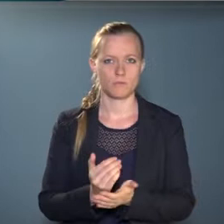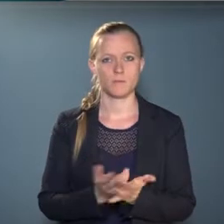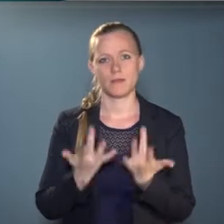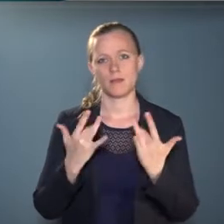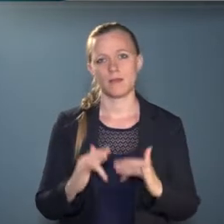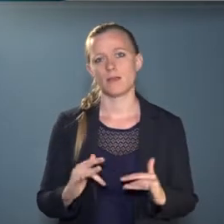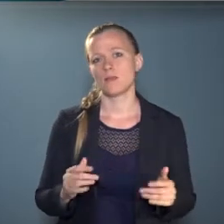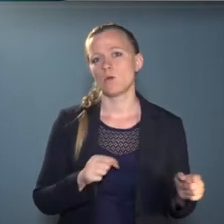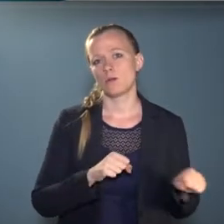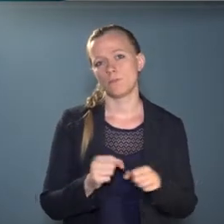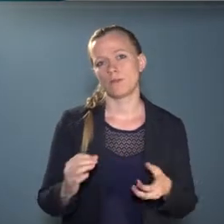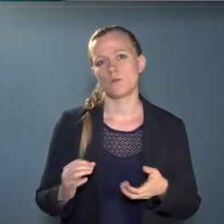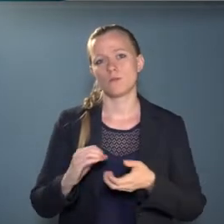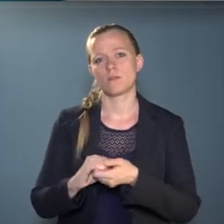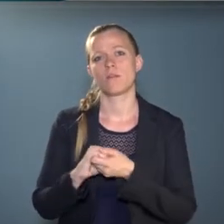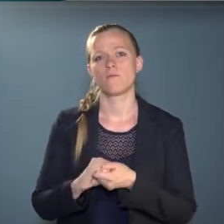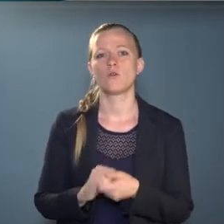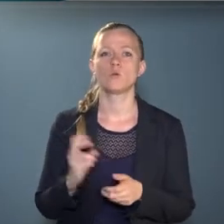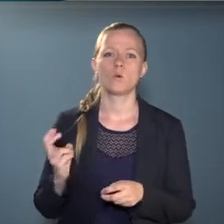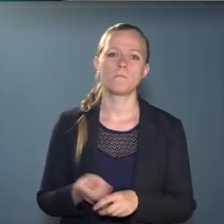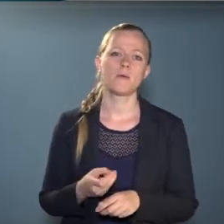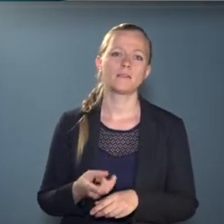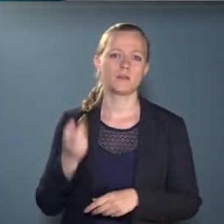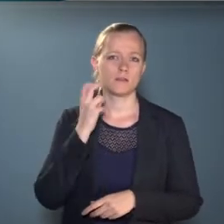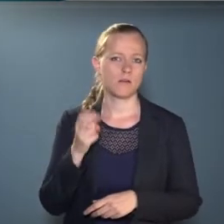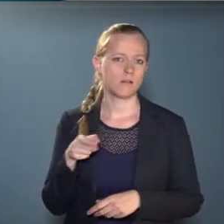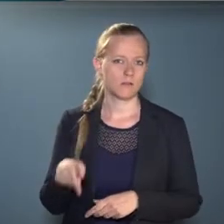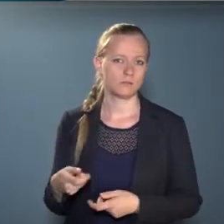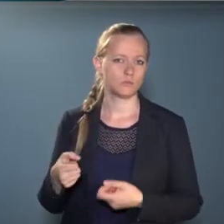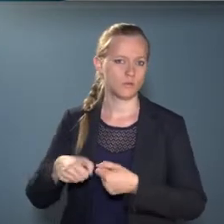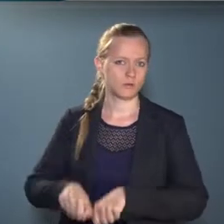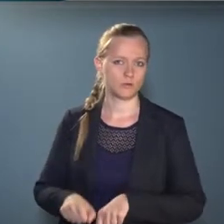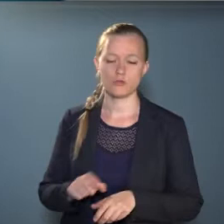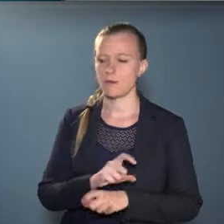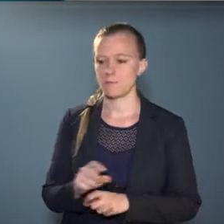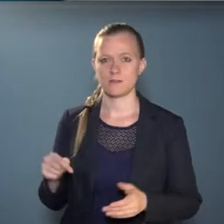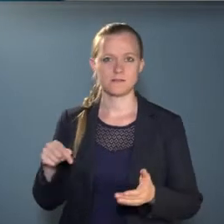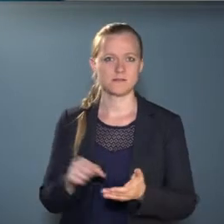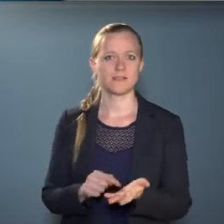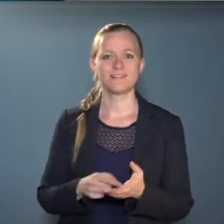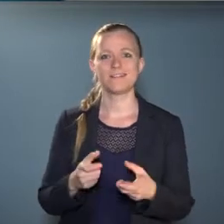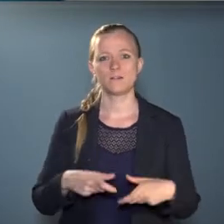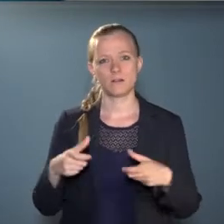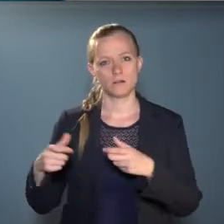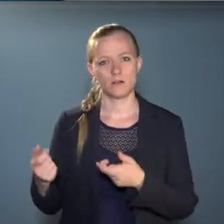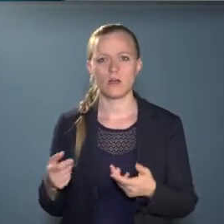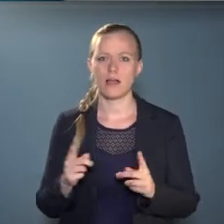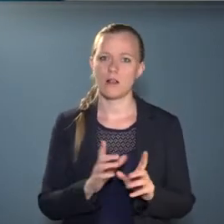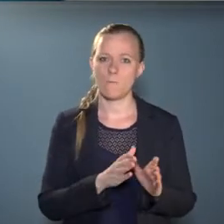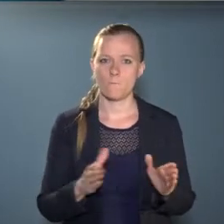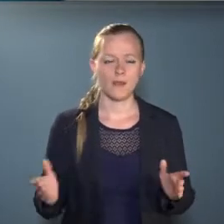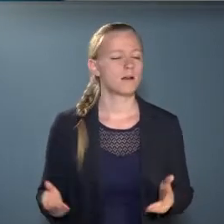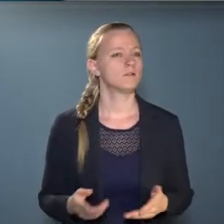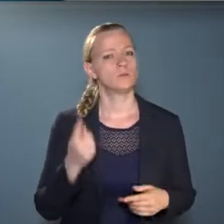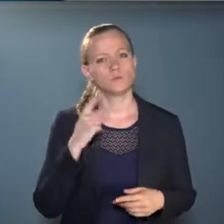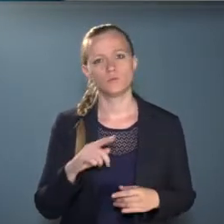önkormányzat összefog a kőbányai ingatlan tulajdonosokkal, annak érdekében, hogy az ingatlan állományt, a kerületi ingatlan állományt